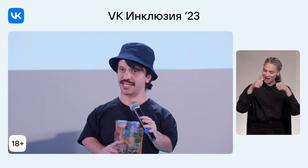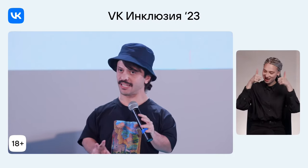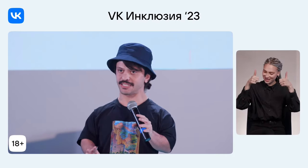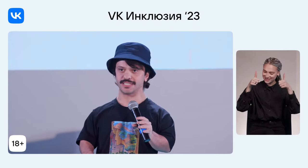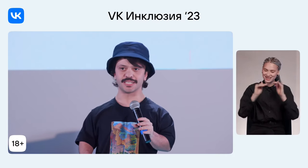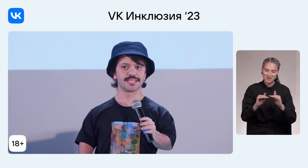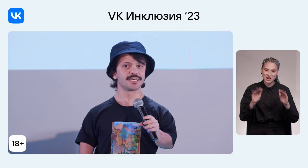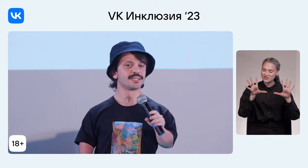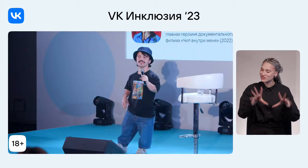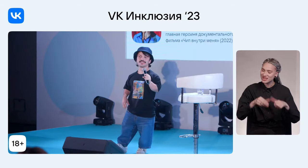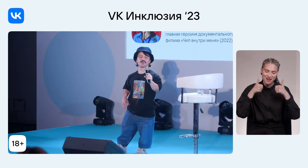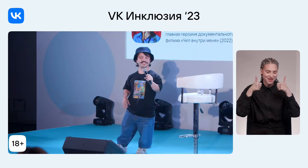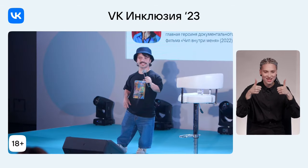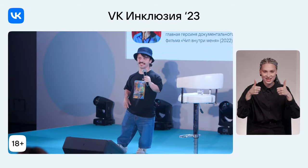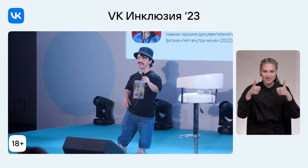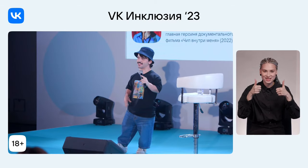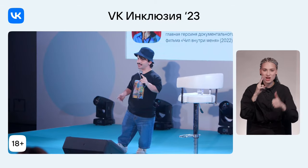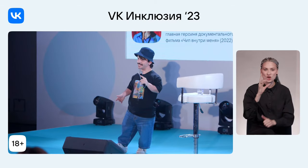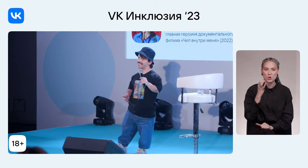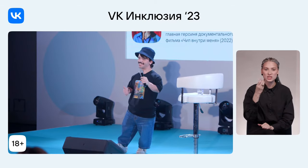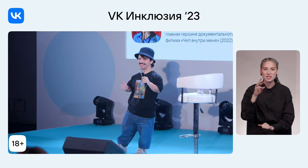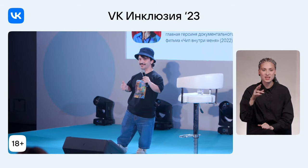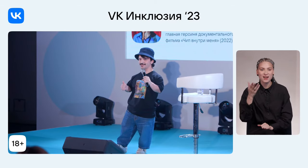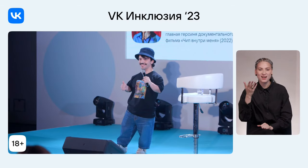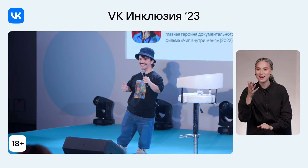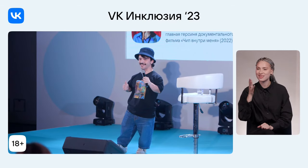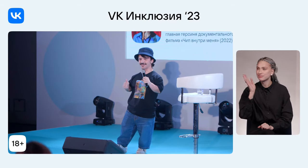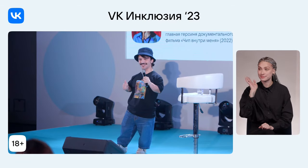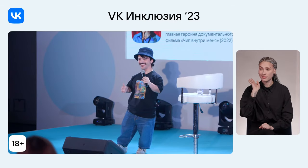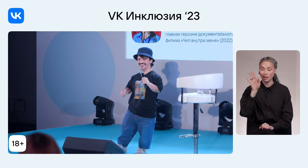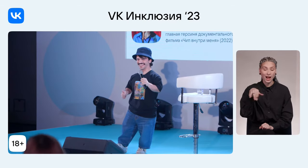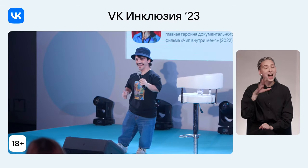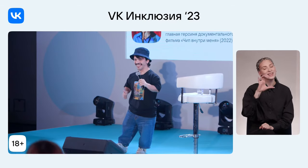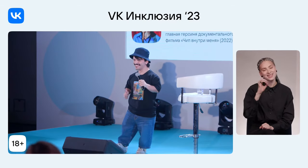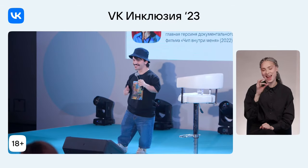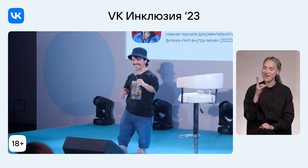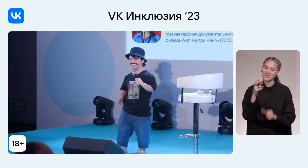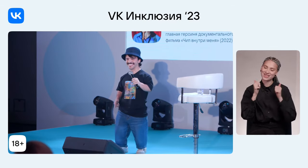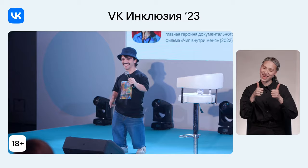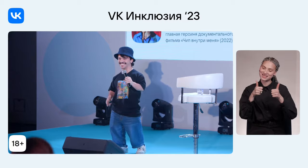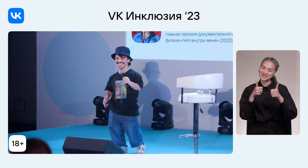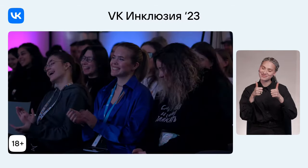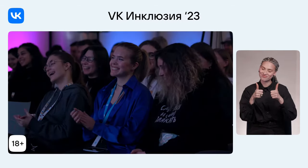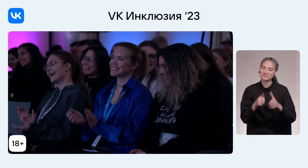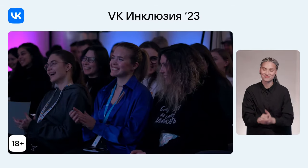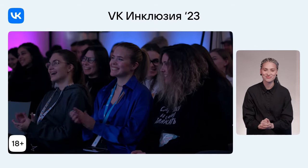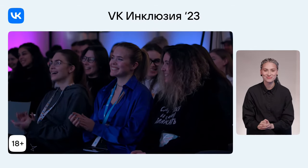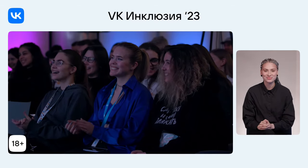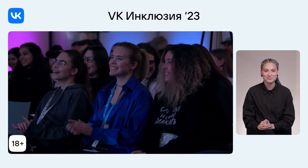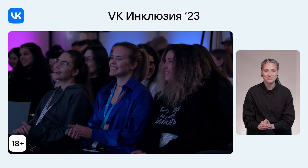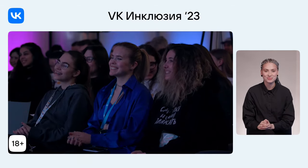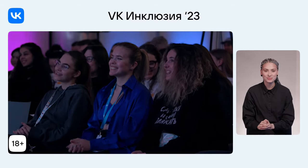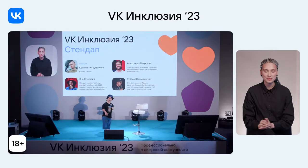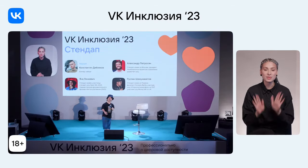все классные. Кости засранцы, но Саньки классные чуваки, обожаю. Все они классные.